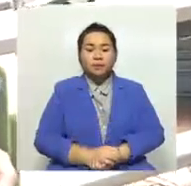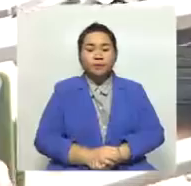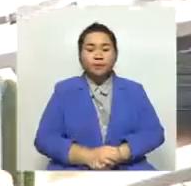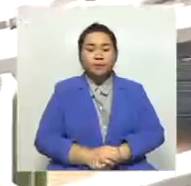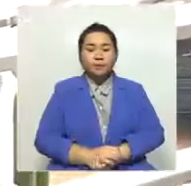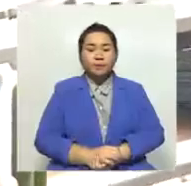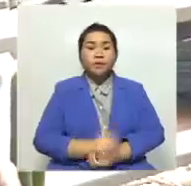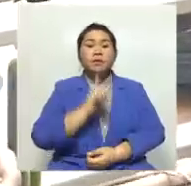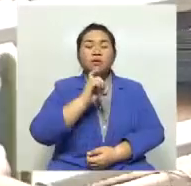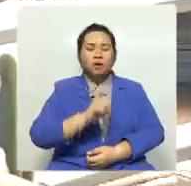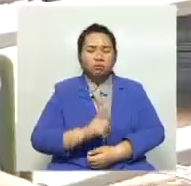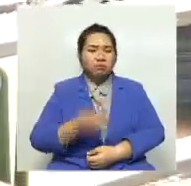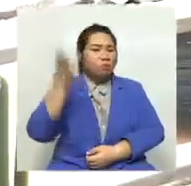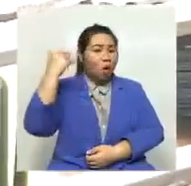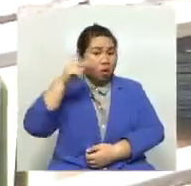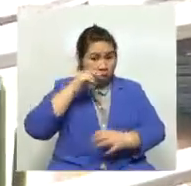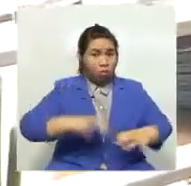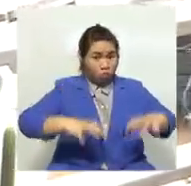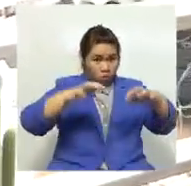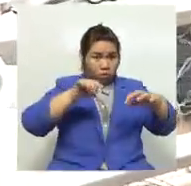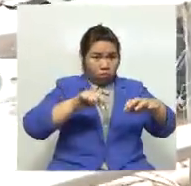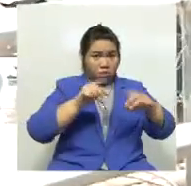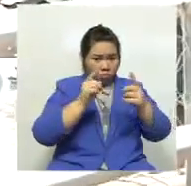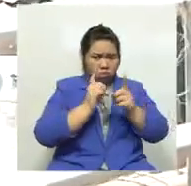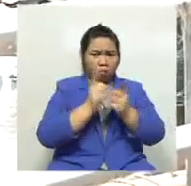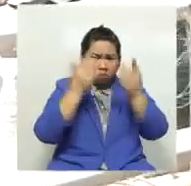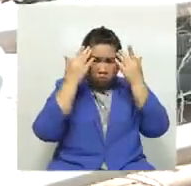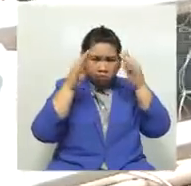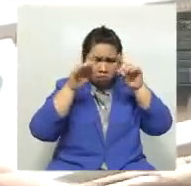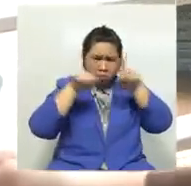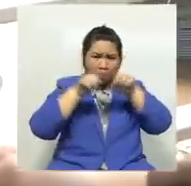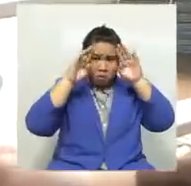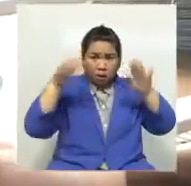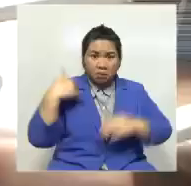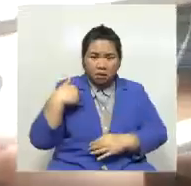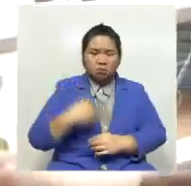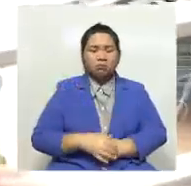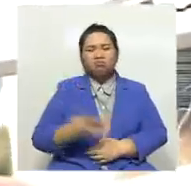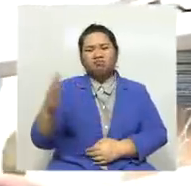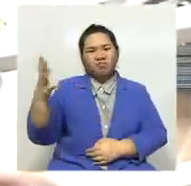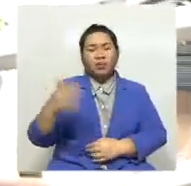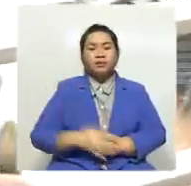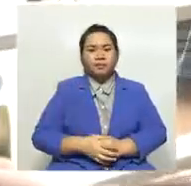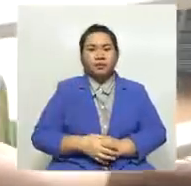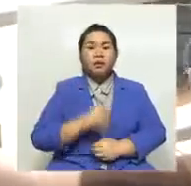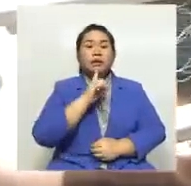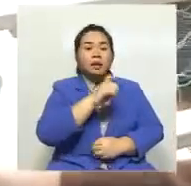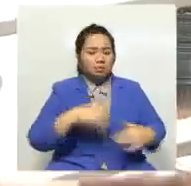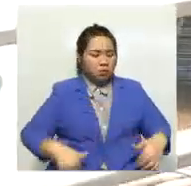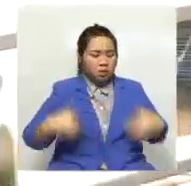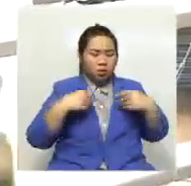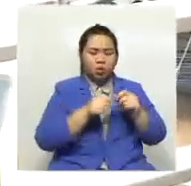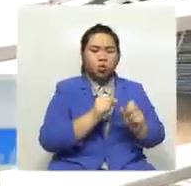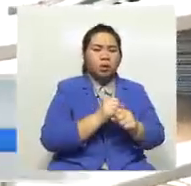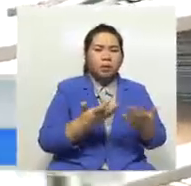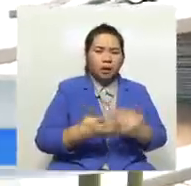ท่วมแบบนี้มาก่อนไหมคะ บ่เคยจ้ะ แล้วเราใช้ชีวิตยังไงคะตอนนี้เราเตรียมตัวอะไรยังไงบ้าง